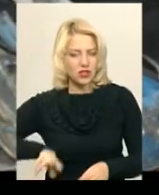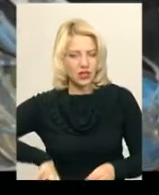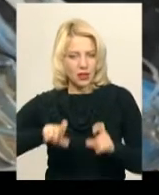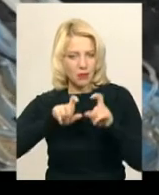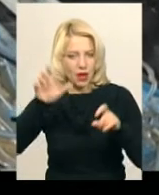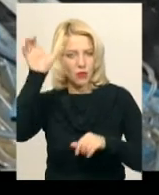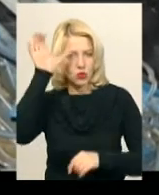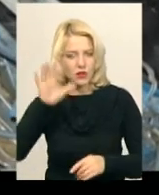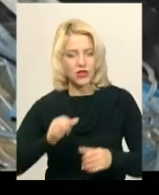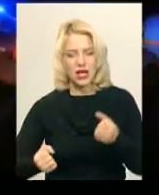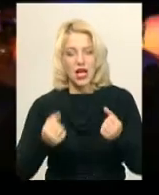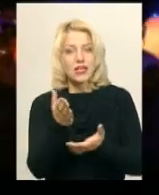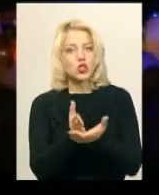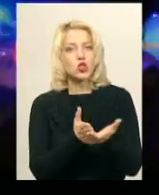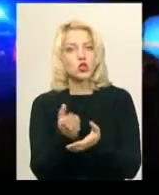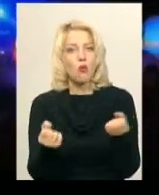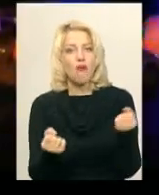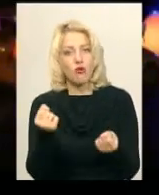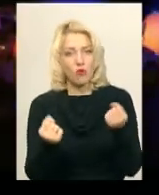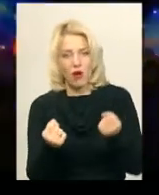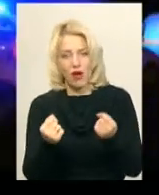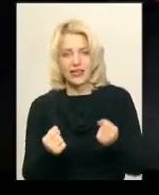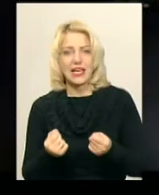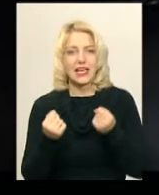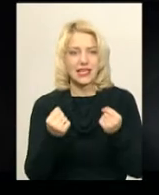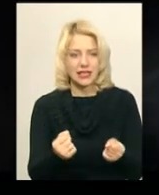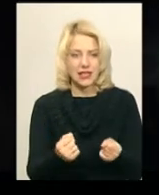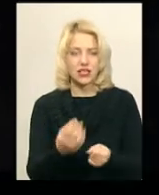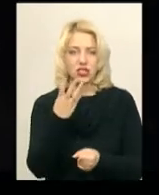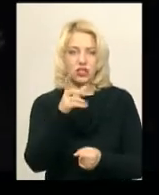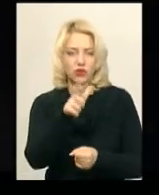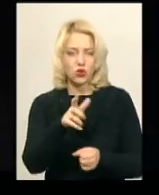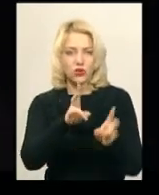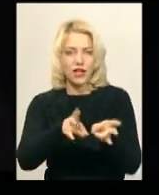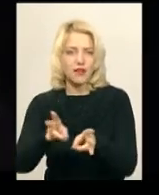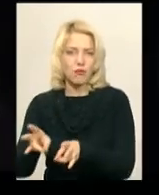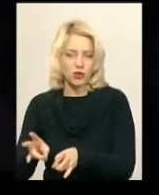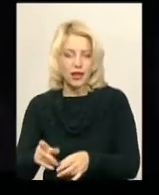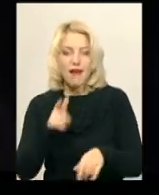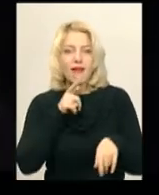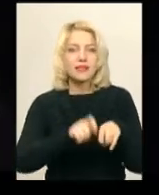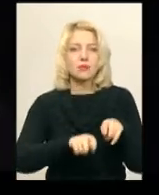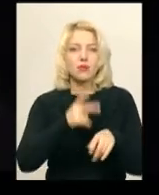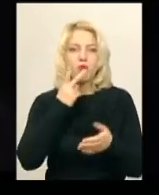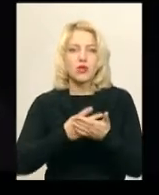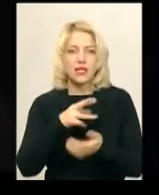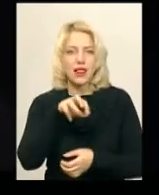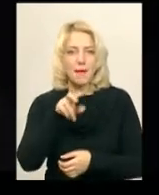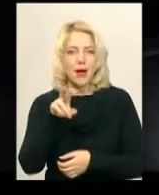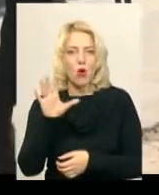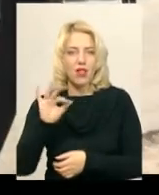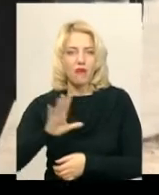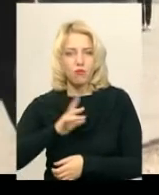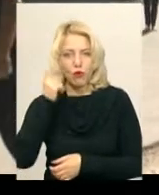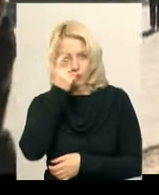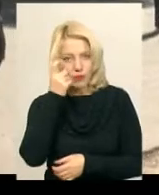службовому авто в'їхав у лісовоз. Загинуло двоє людей, четверо травмувалися. Експертиза показала, Роман Миколаїв був за кермом у нетверезому